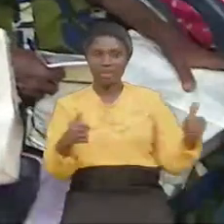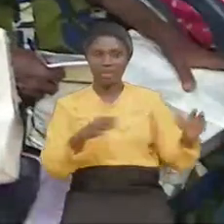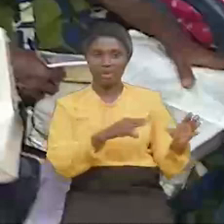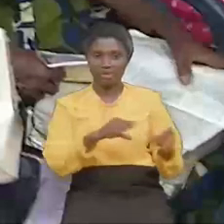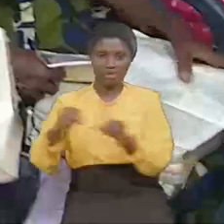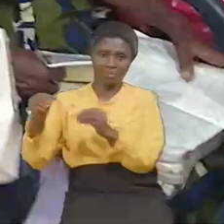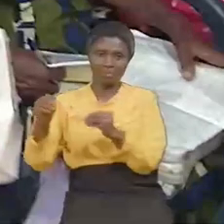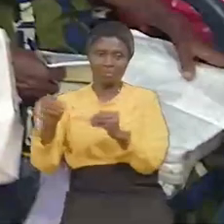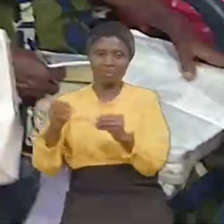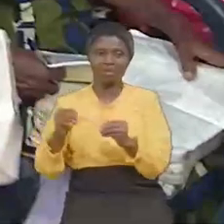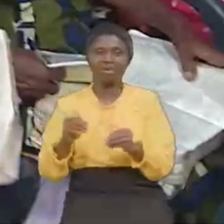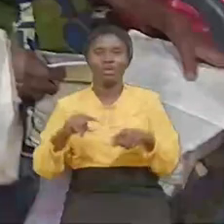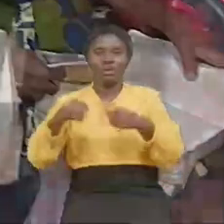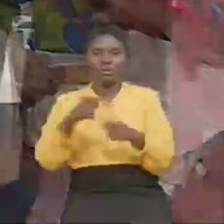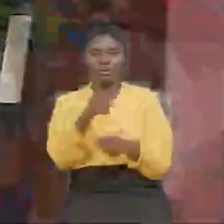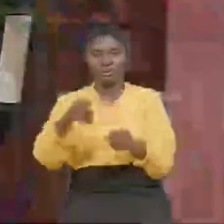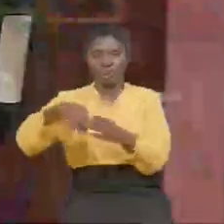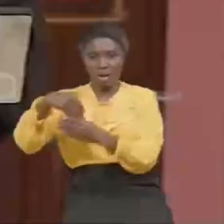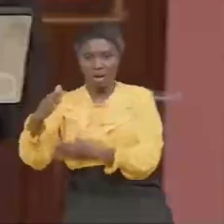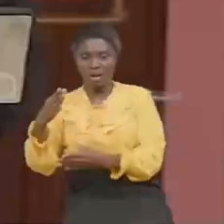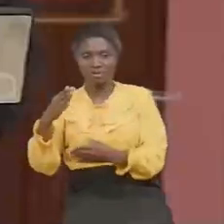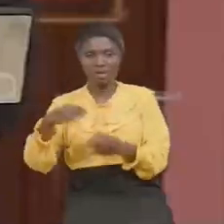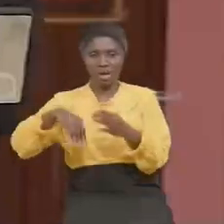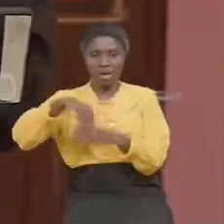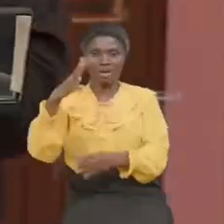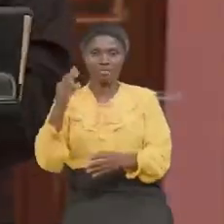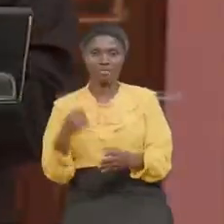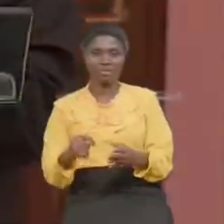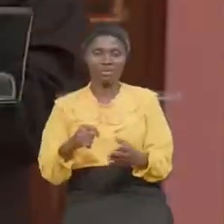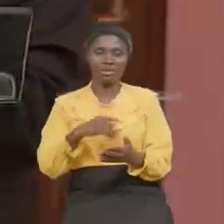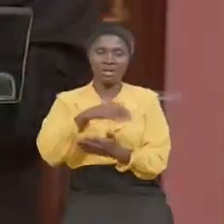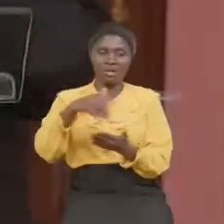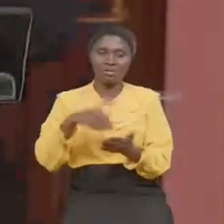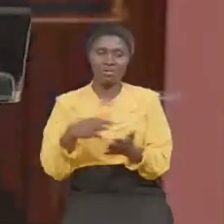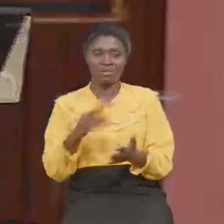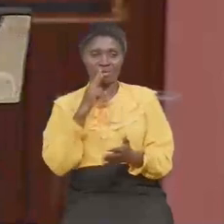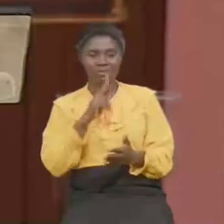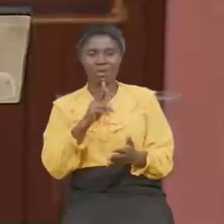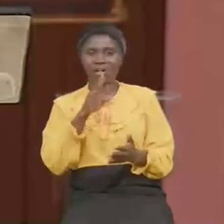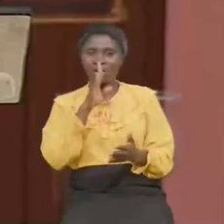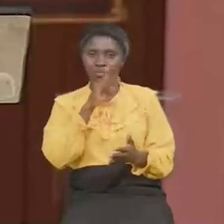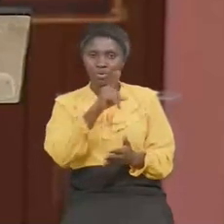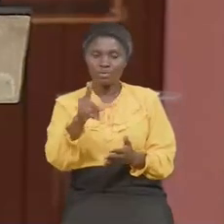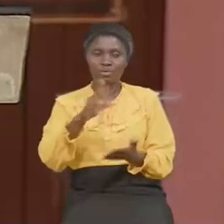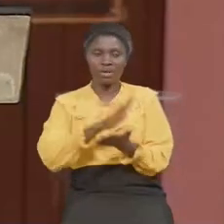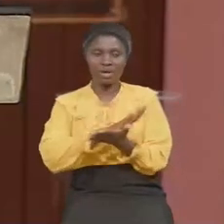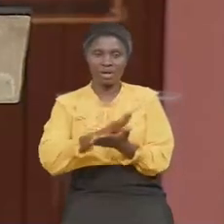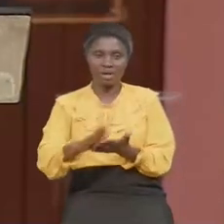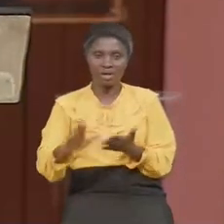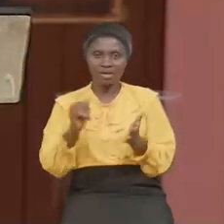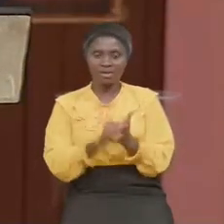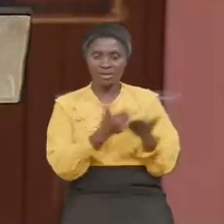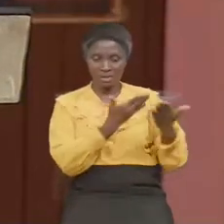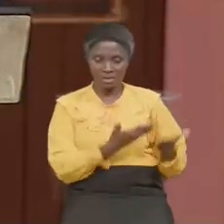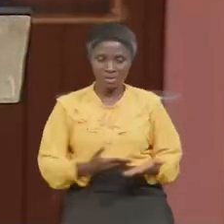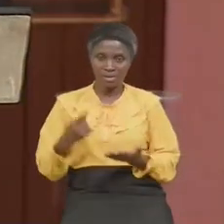Sortez du milieu d'elle, purifiez-vous, vous qui portez les vases de l'Éternel.